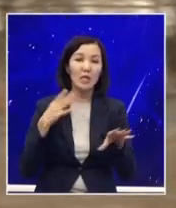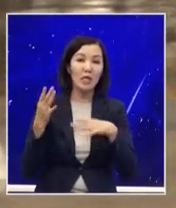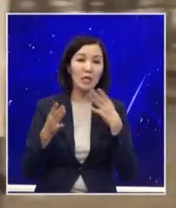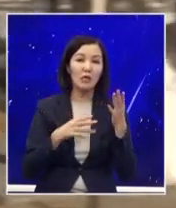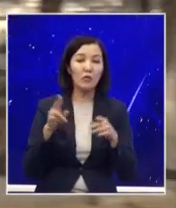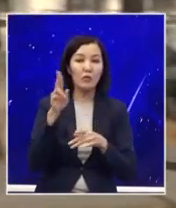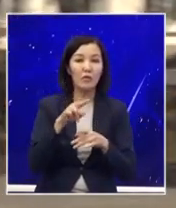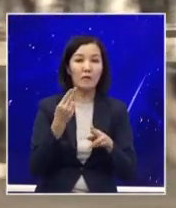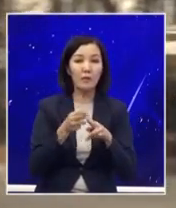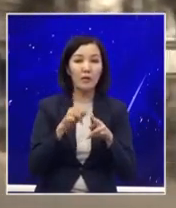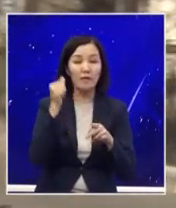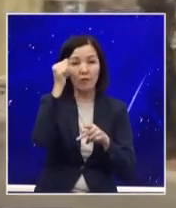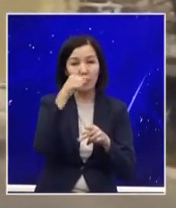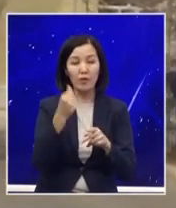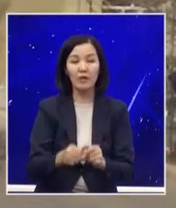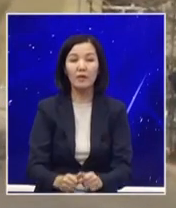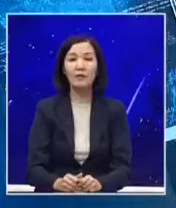в декабре текущего года.